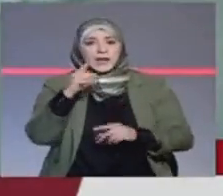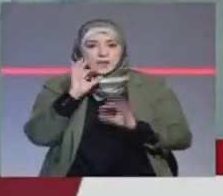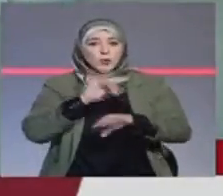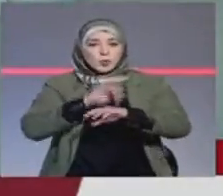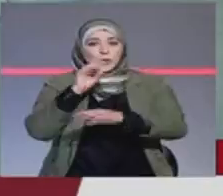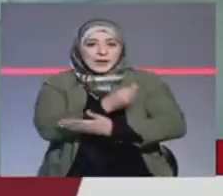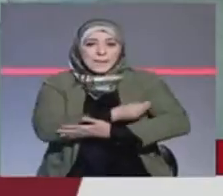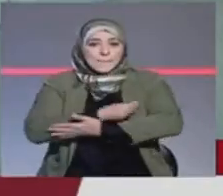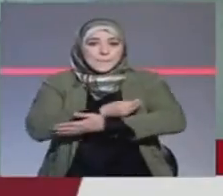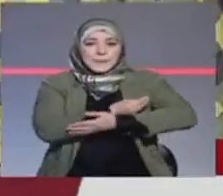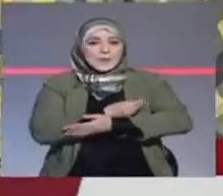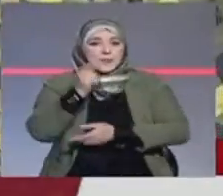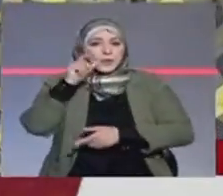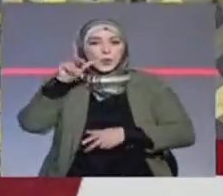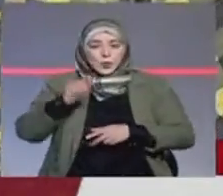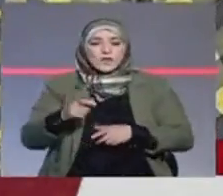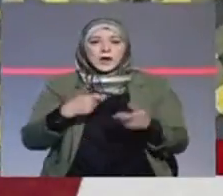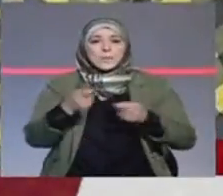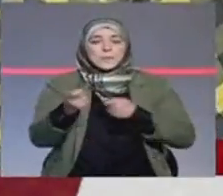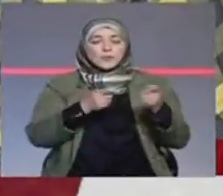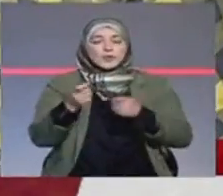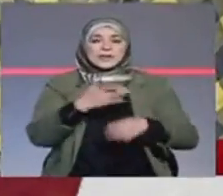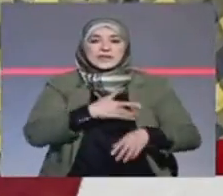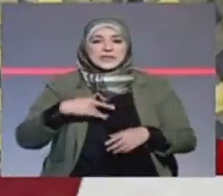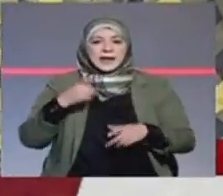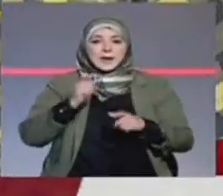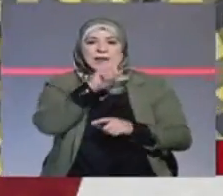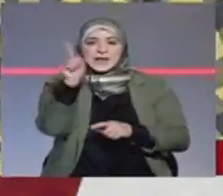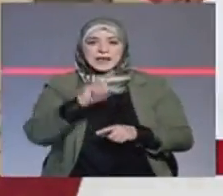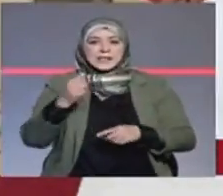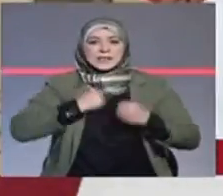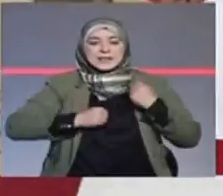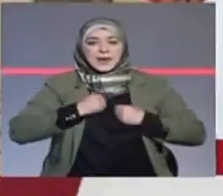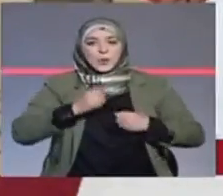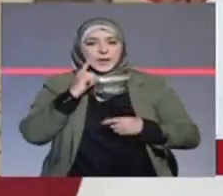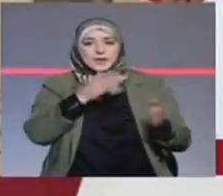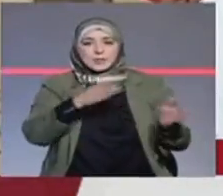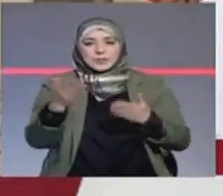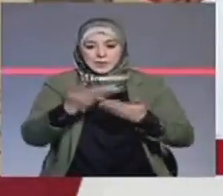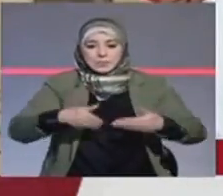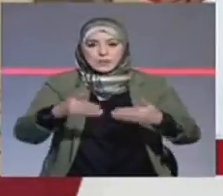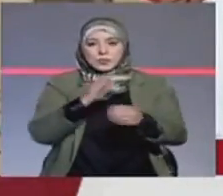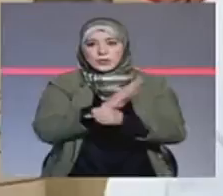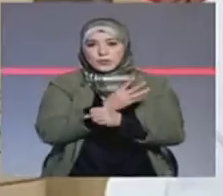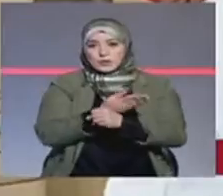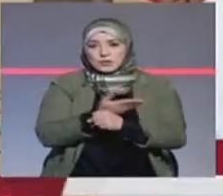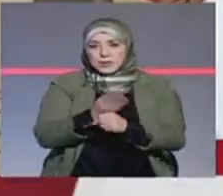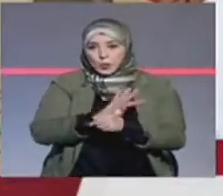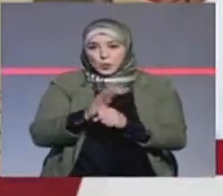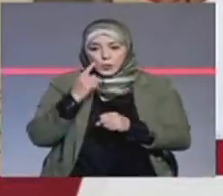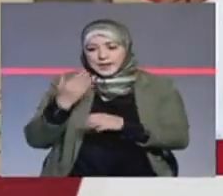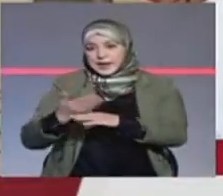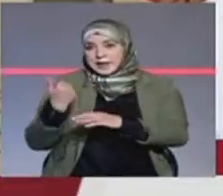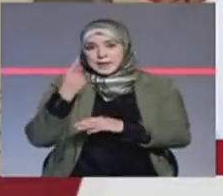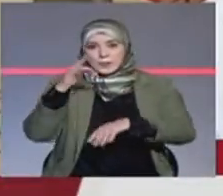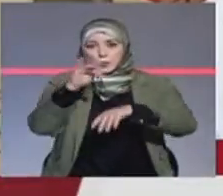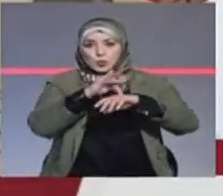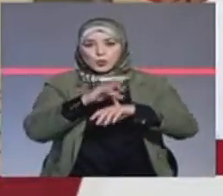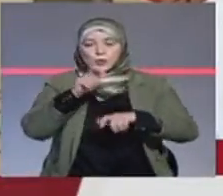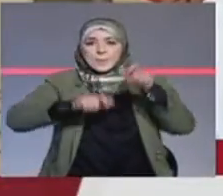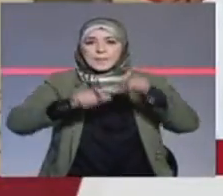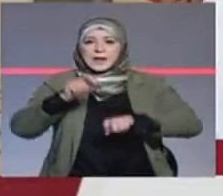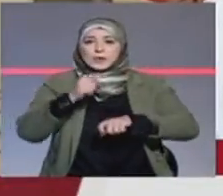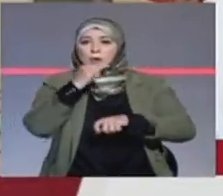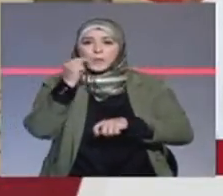الرضع، وفق المدير الجهوي للصحة بزغوان سهيل بالي. الموجة هذه الأخيرة لاحظنا استهداف الناس الأصغر